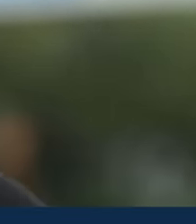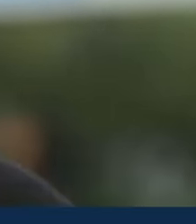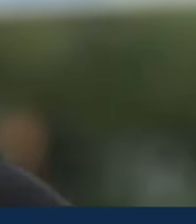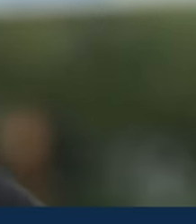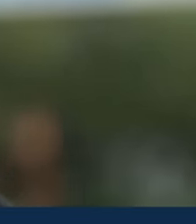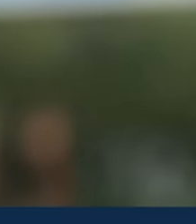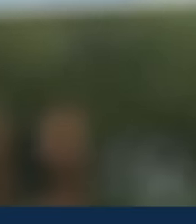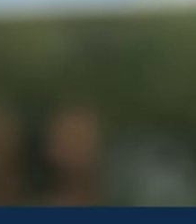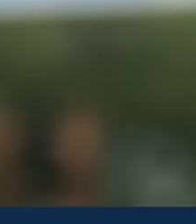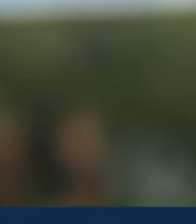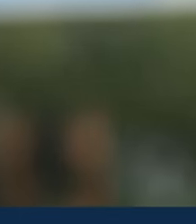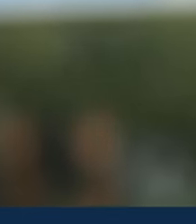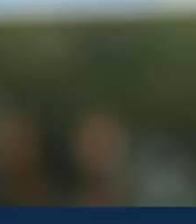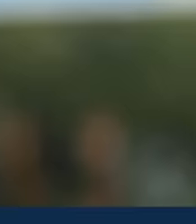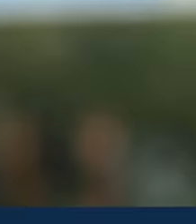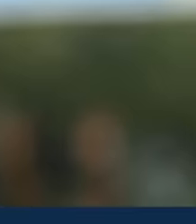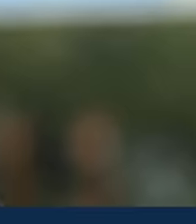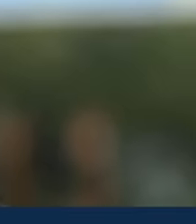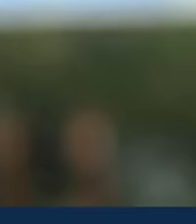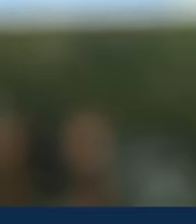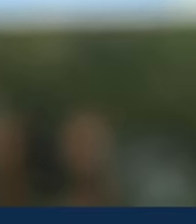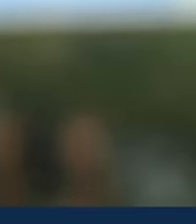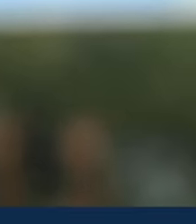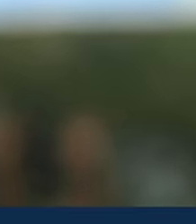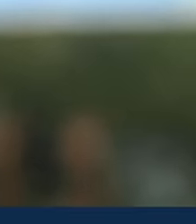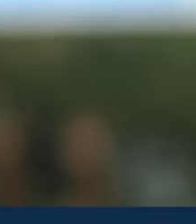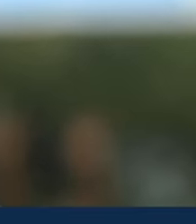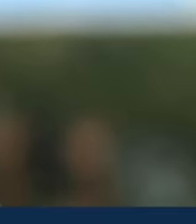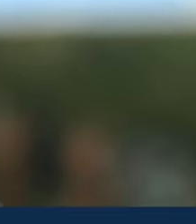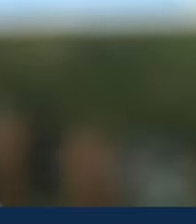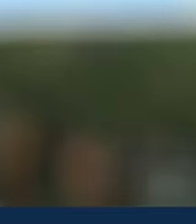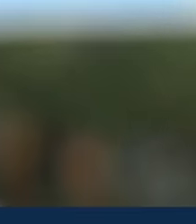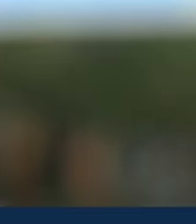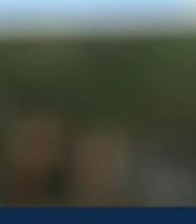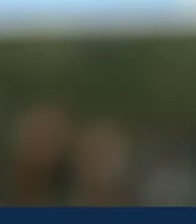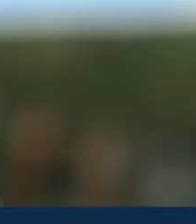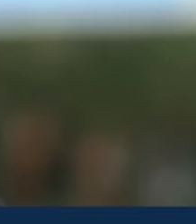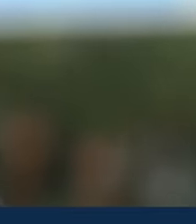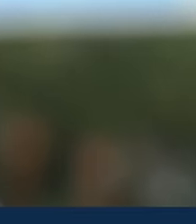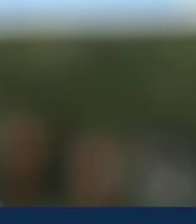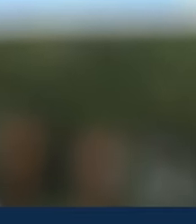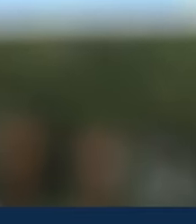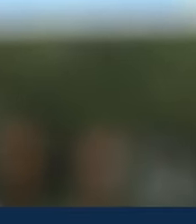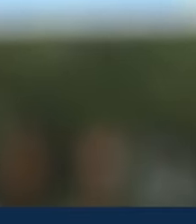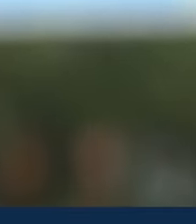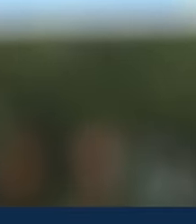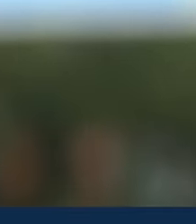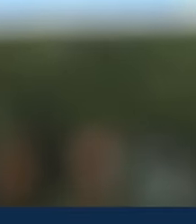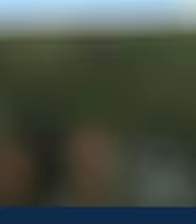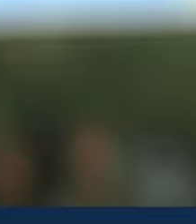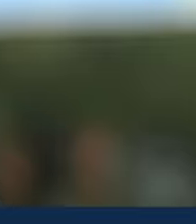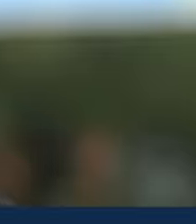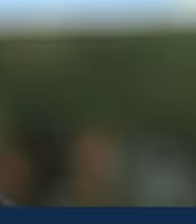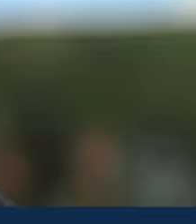bitagereranya. Ariko ni adversaire ibyo biba nibyo kuko ni equipe twubaho ubundi ifite abafana, ifite